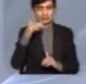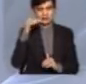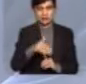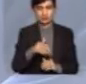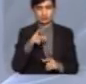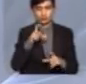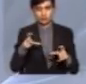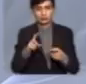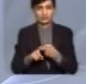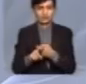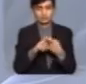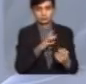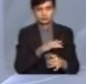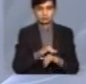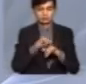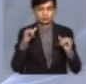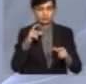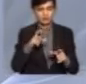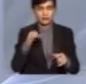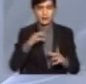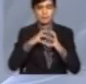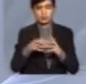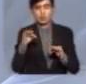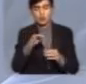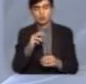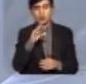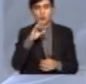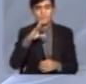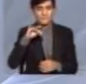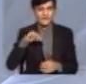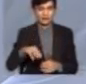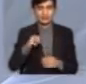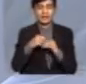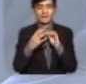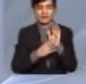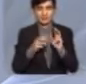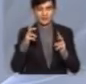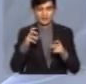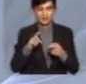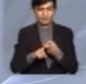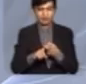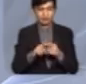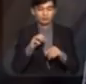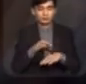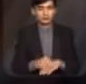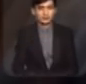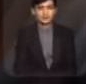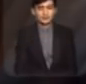заражены этим вирусом что происходит в мире из-за вспышки к вид 19 нашем следующем материале